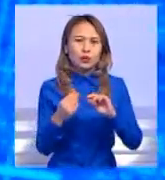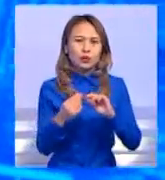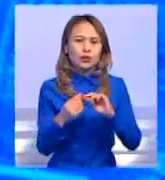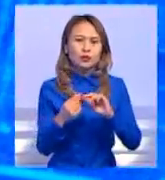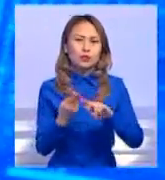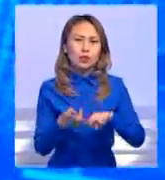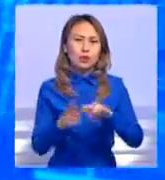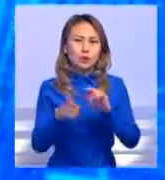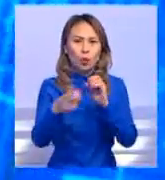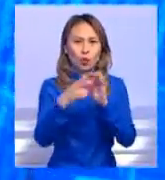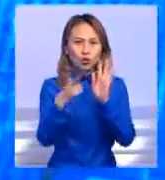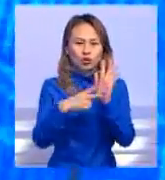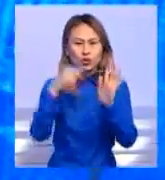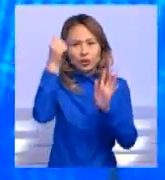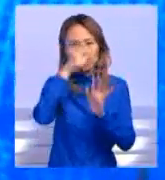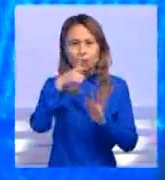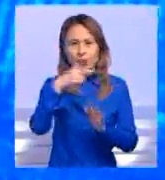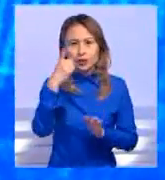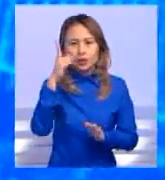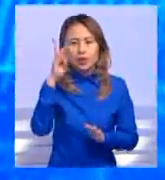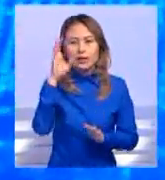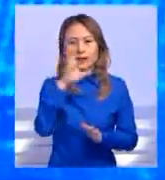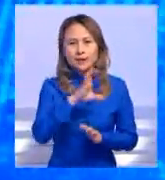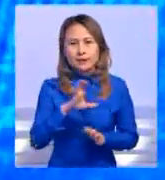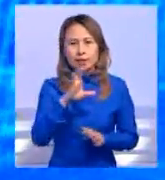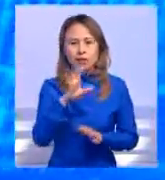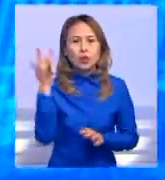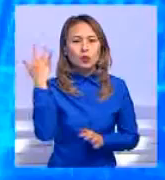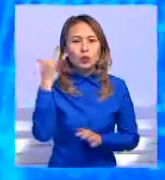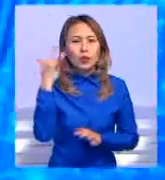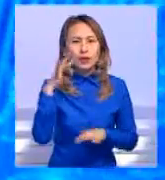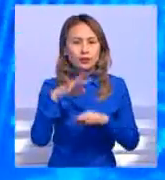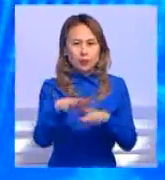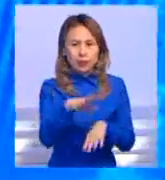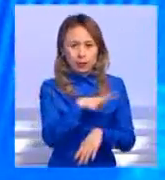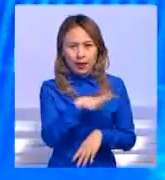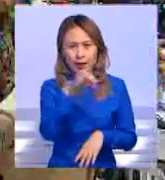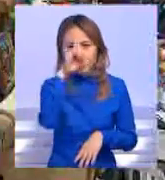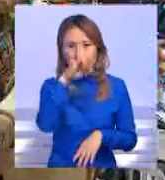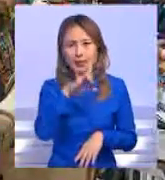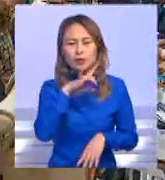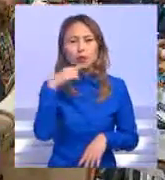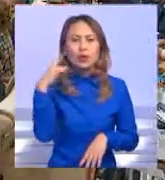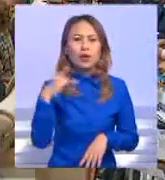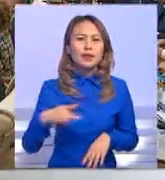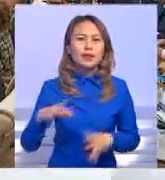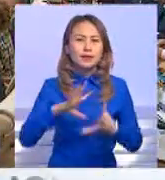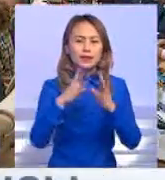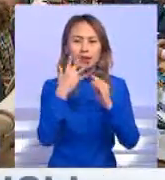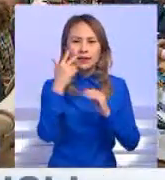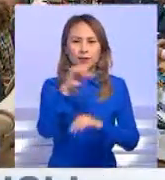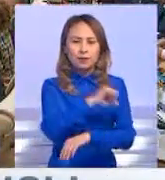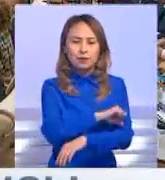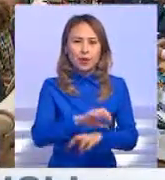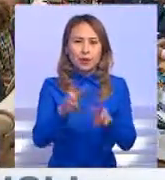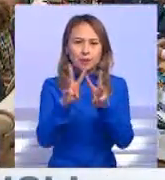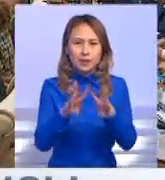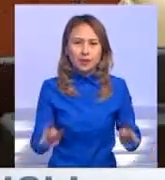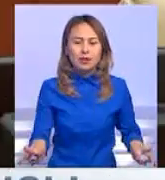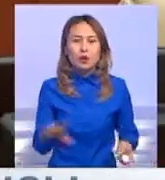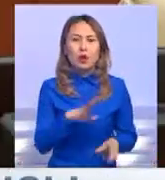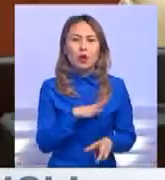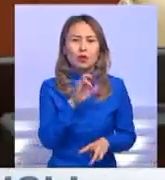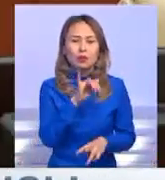хаттама 2017 жылдың 21-ші қыркүйегінде Нью-Йоркте жасалған еді. Сондай Қазақстан Республикасының сыртқы істер министрі